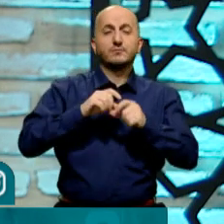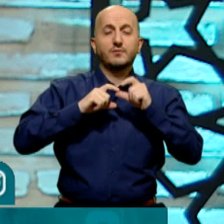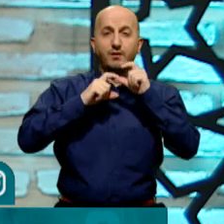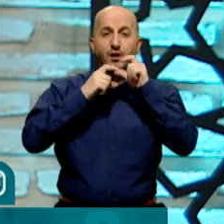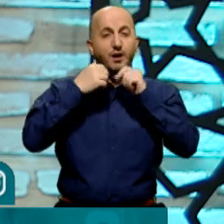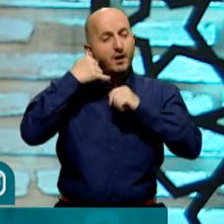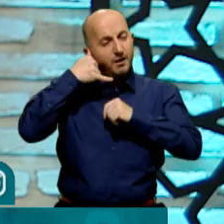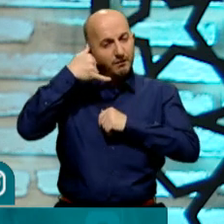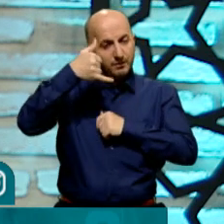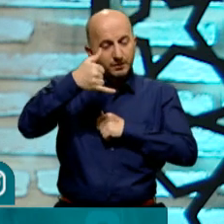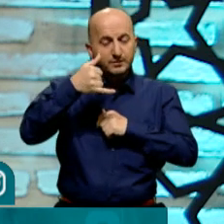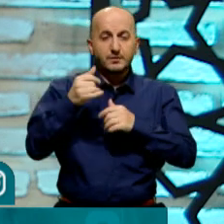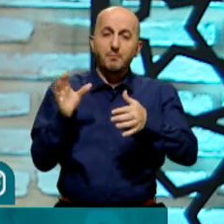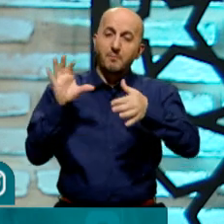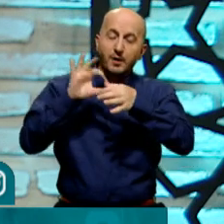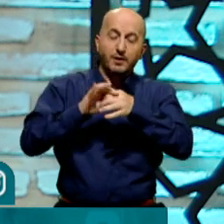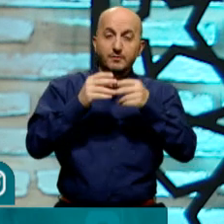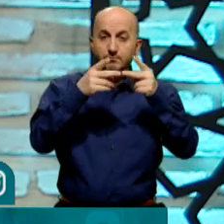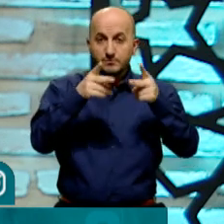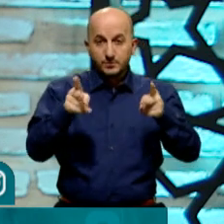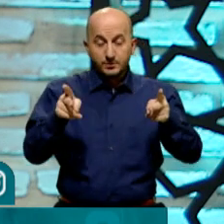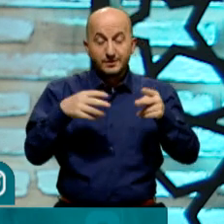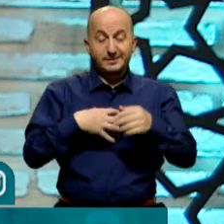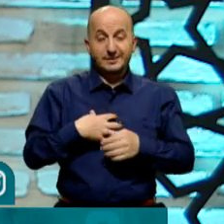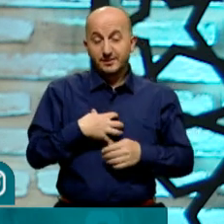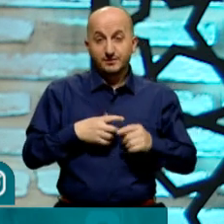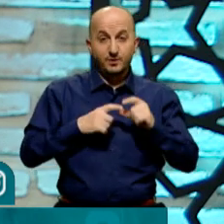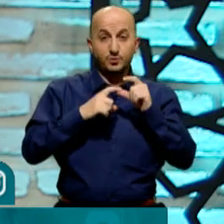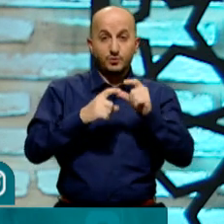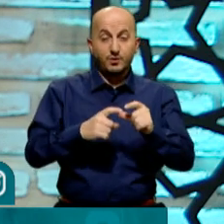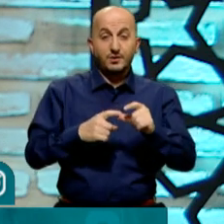inşallah yayına bağlanabilirler.